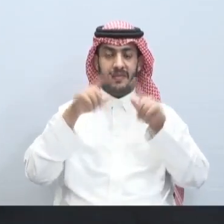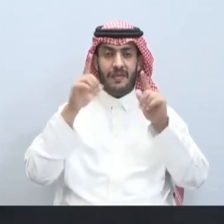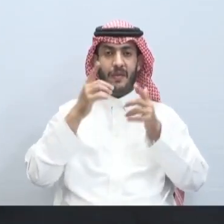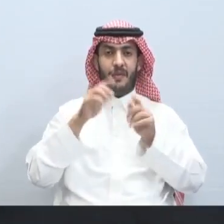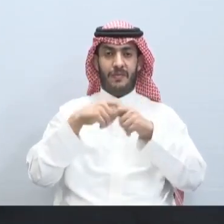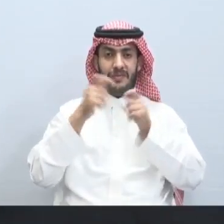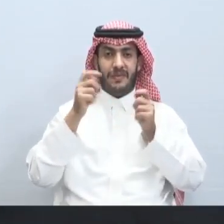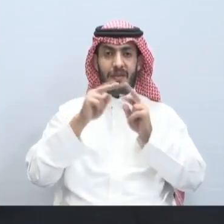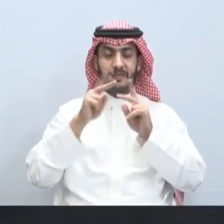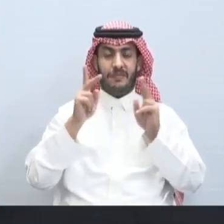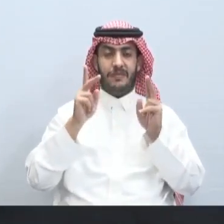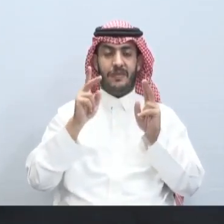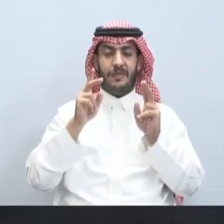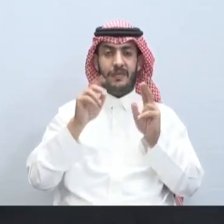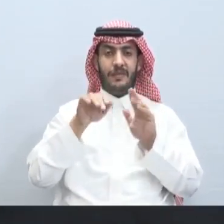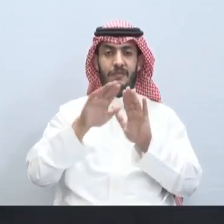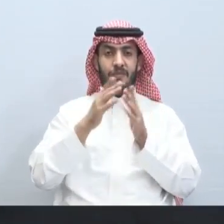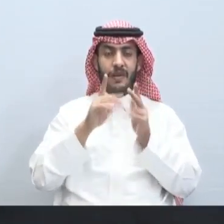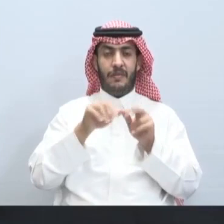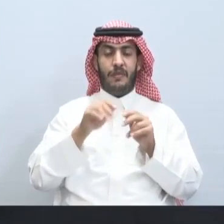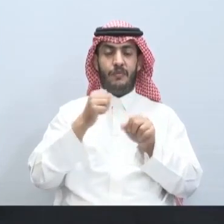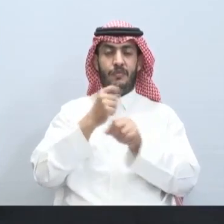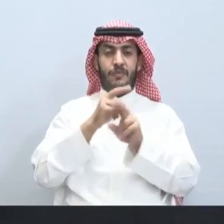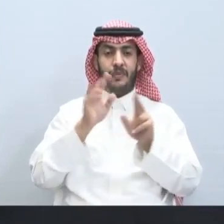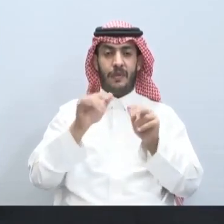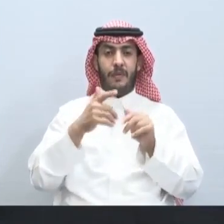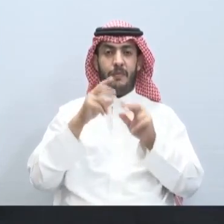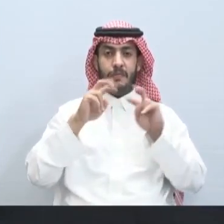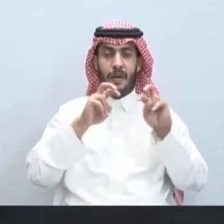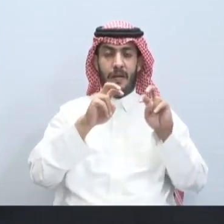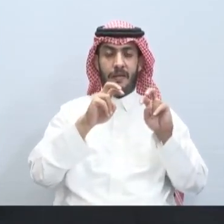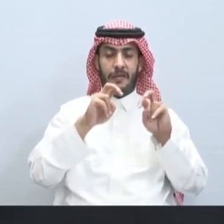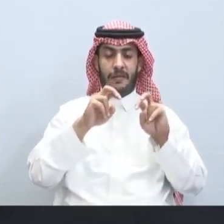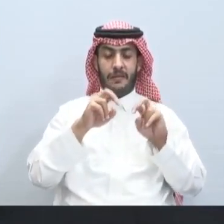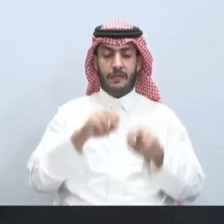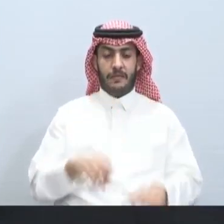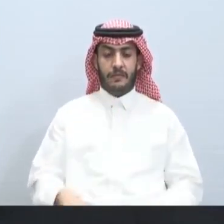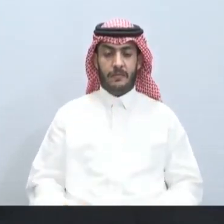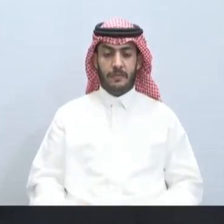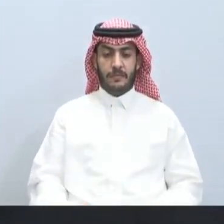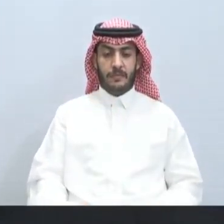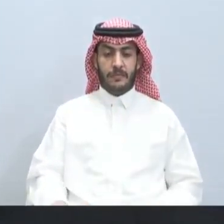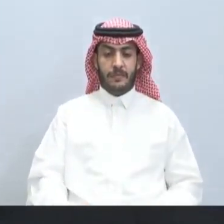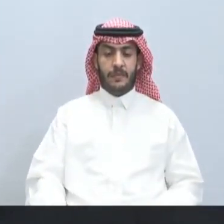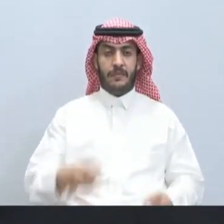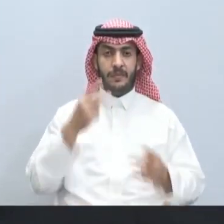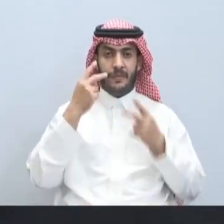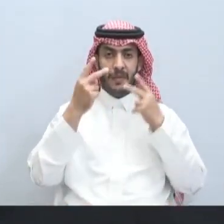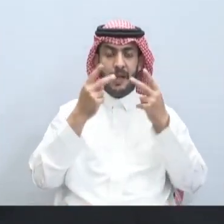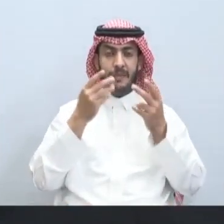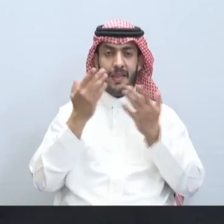في المجلات او في الصحف هو هنالك عده انشطه من ضمنها البحث والعمل الاستطلاعات